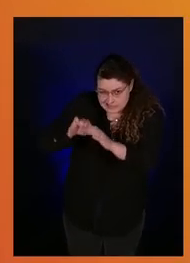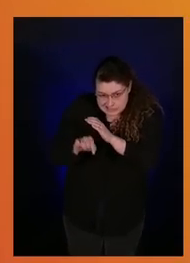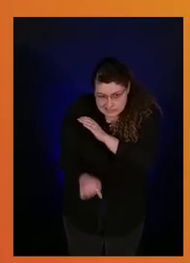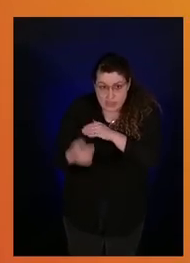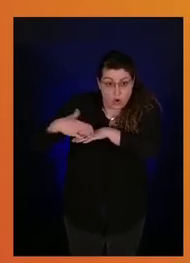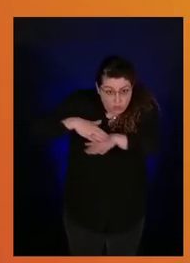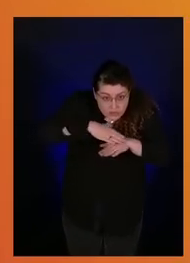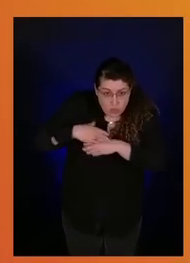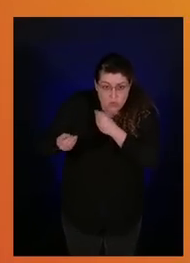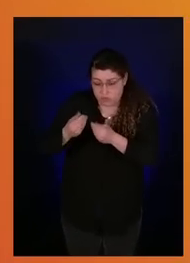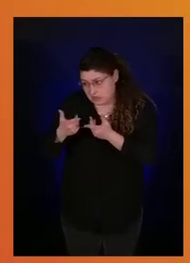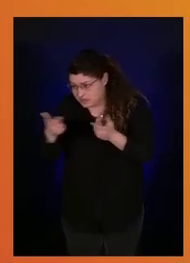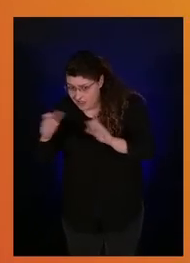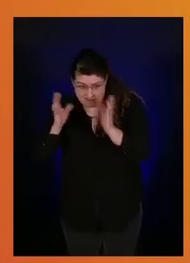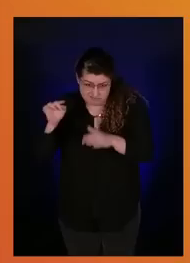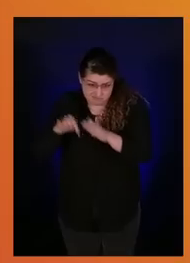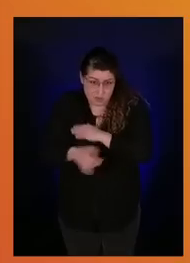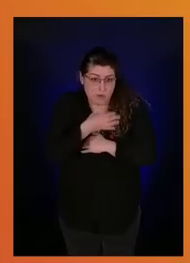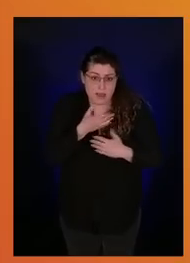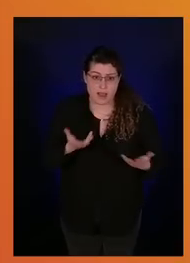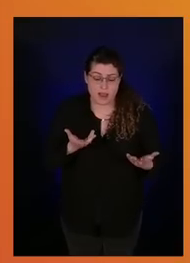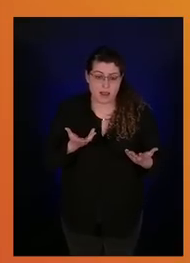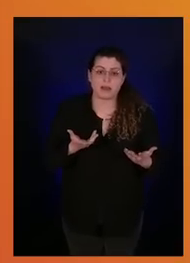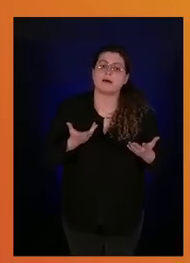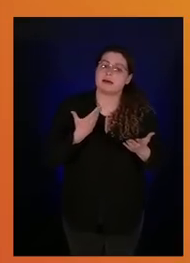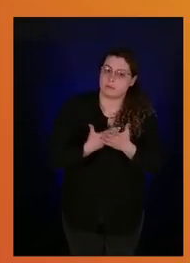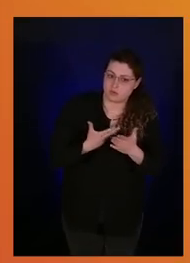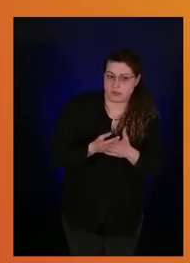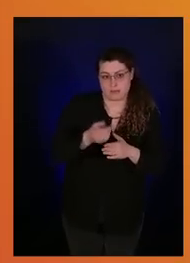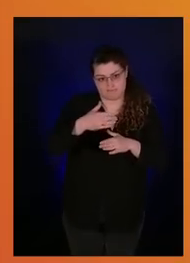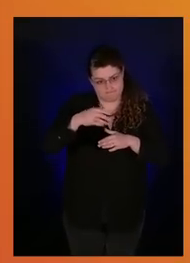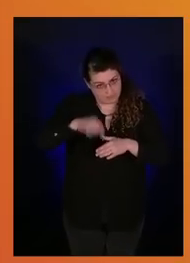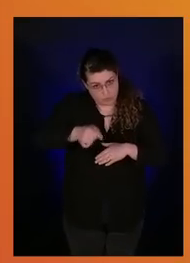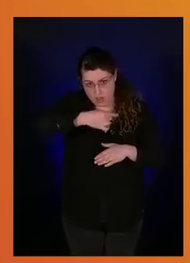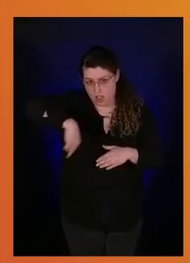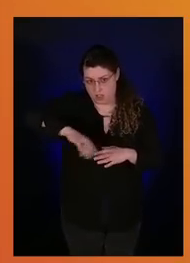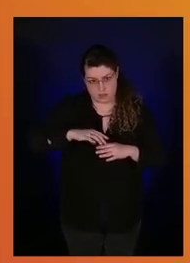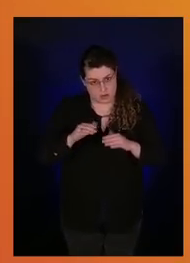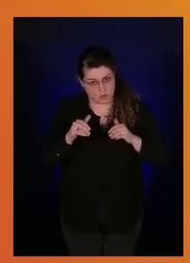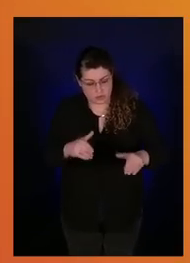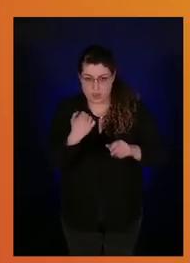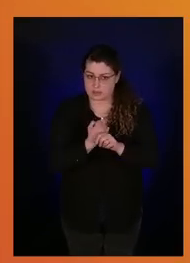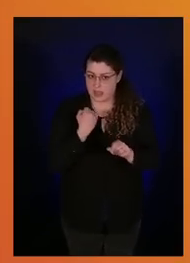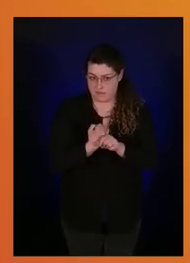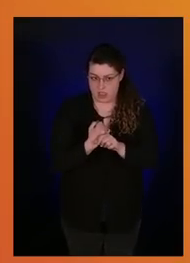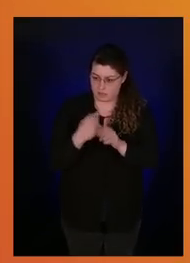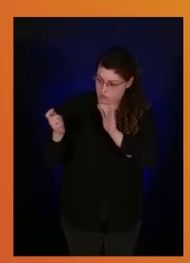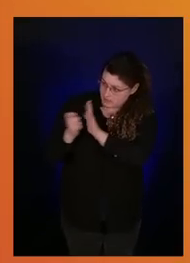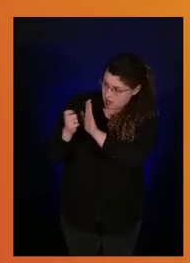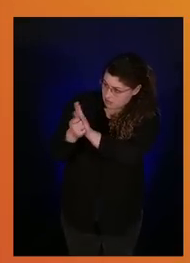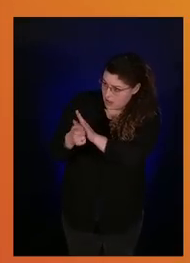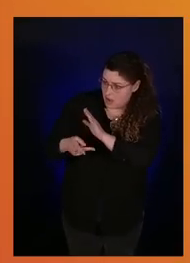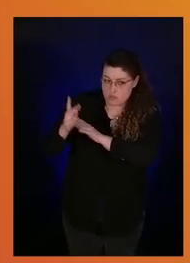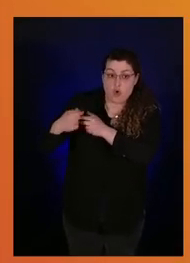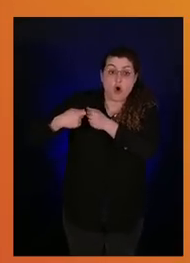recommandations ou préconisations. Il sera donc nécessaire de continuer à travailler à améliorer ces délais.